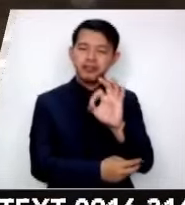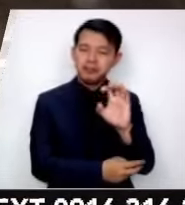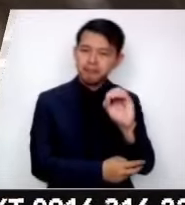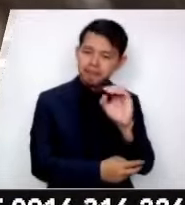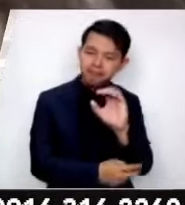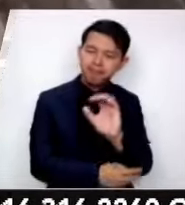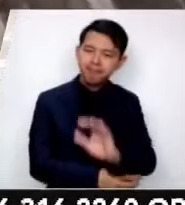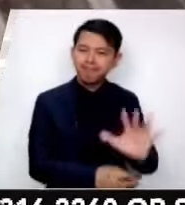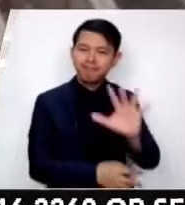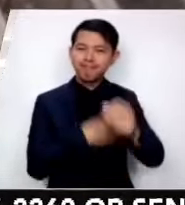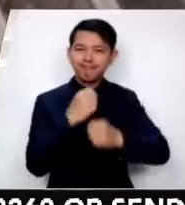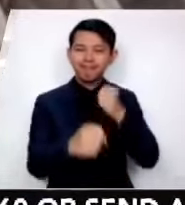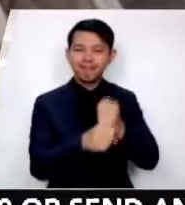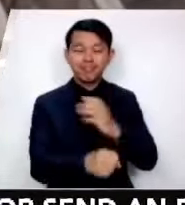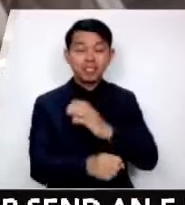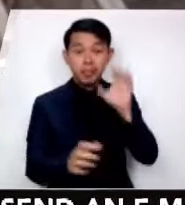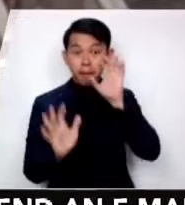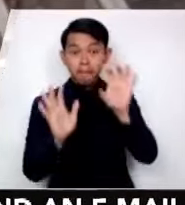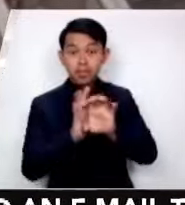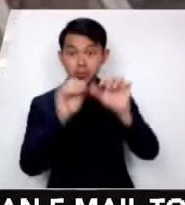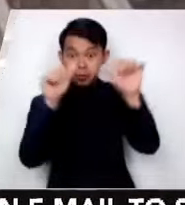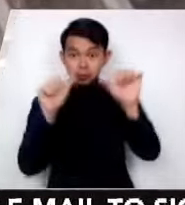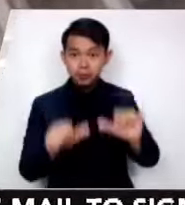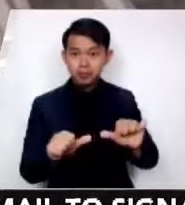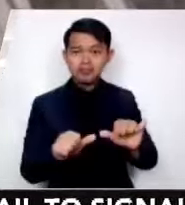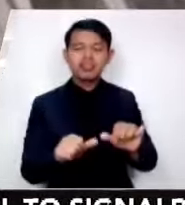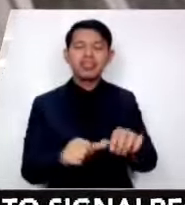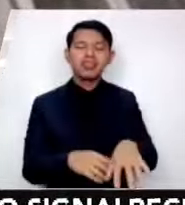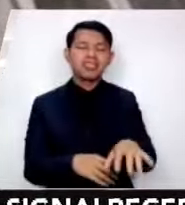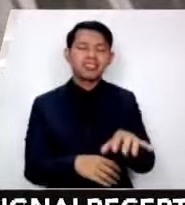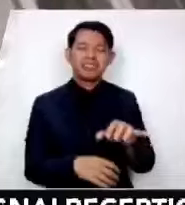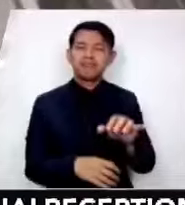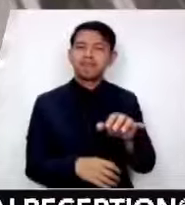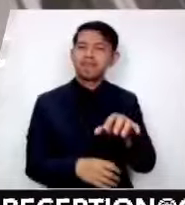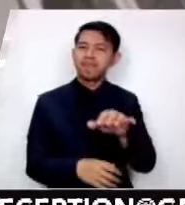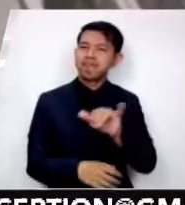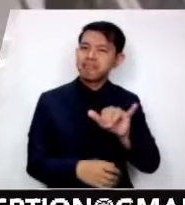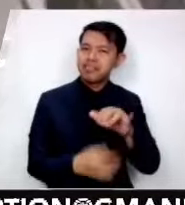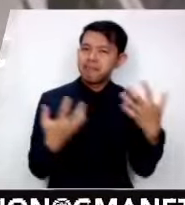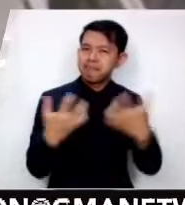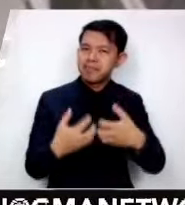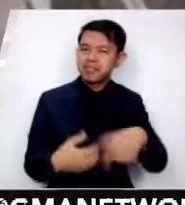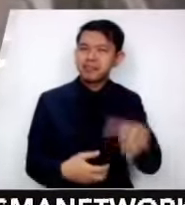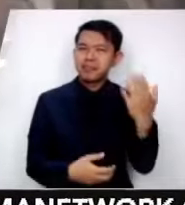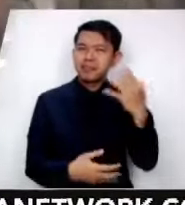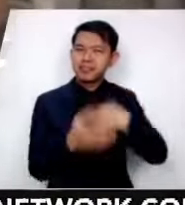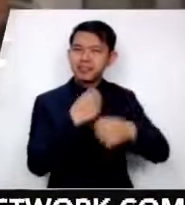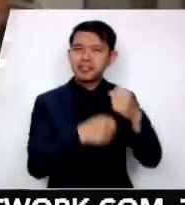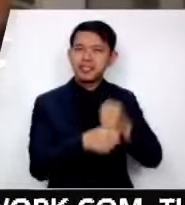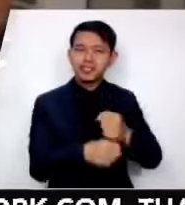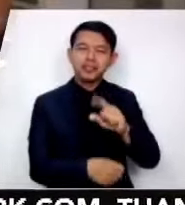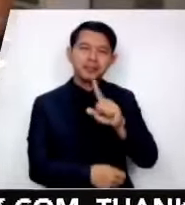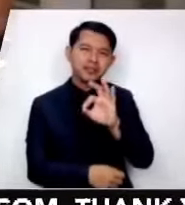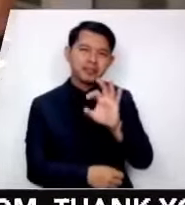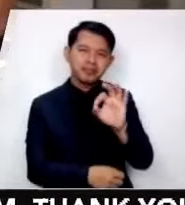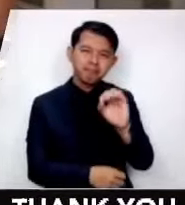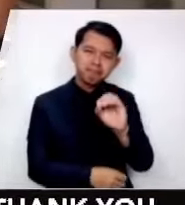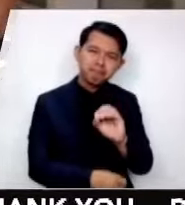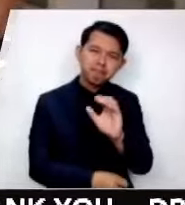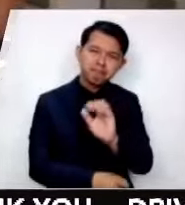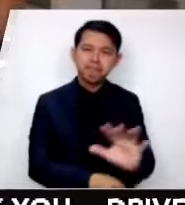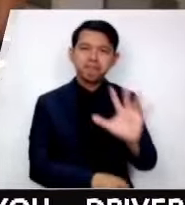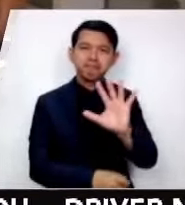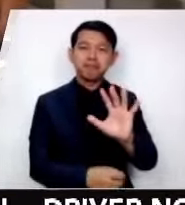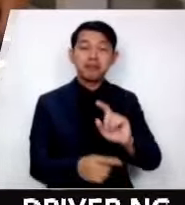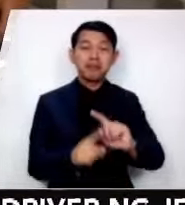litrato, parang banda from the 90s. Pero ang mga nasa litrato at video na yan, hindi pa ipinapanganak